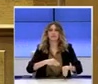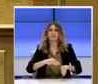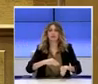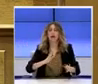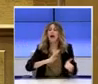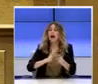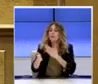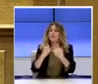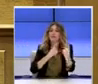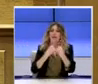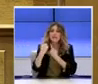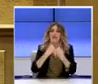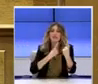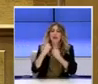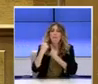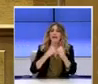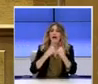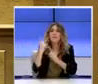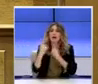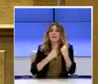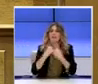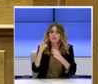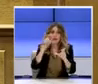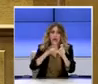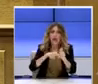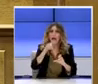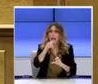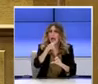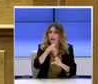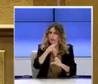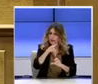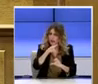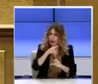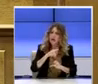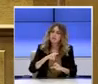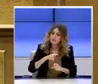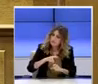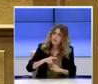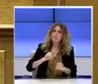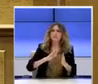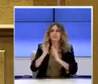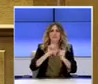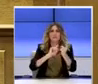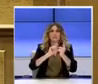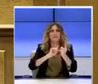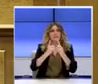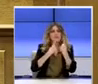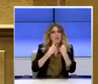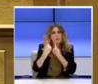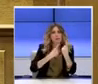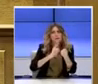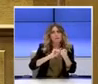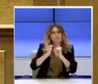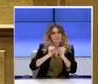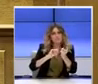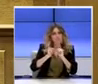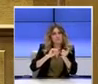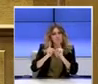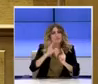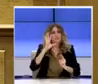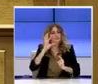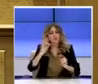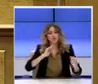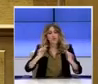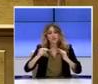απευθείας διαπραγμάτευσης με παραγωγό φαρμακευτική εταιρεία του Υπουργείου Υγείας εν ώψη της επιτακτικής ανάγκης προστασίας της